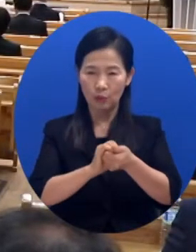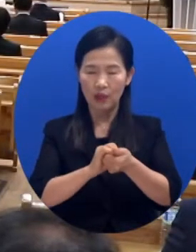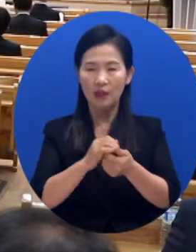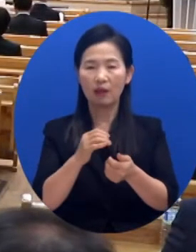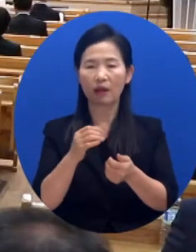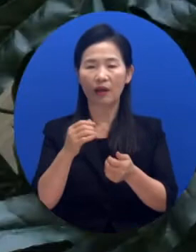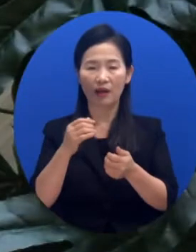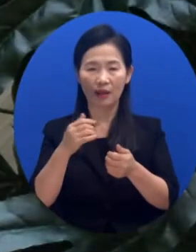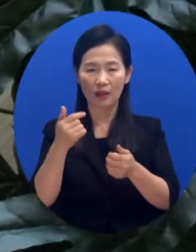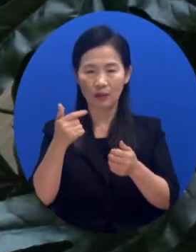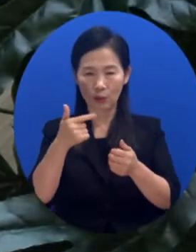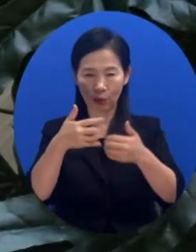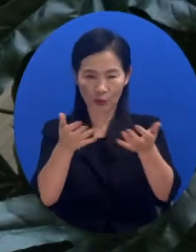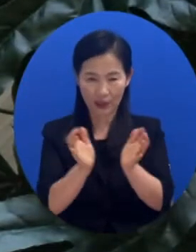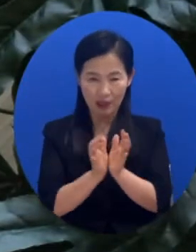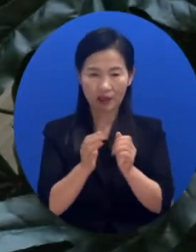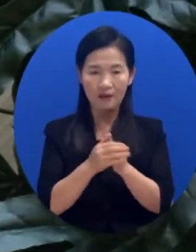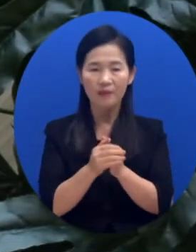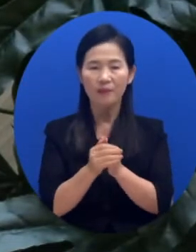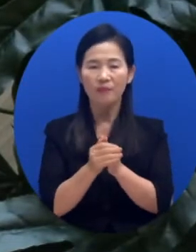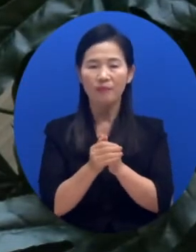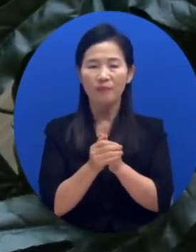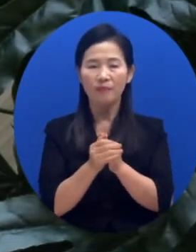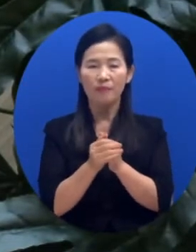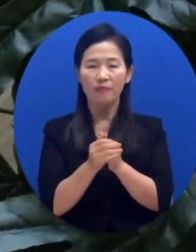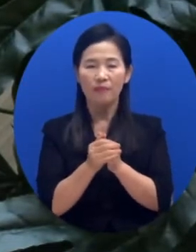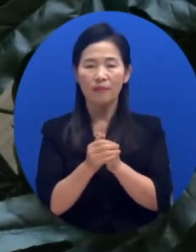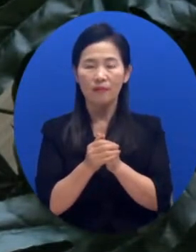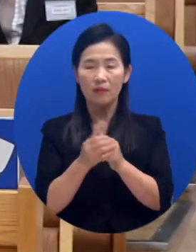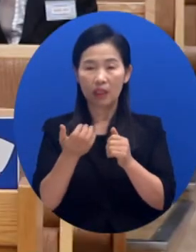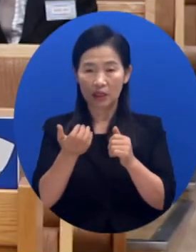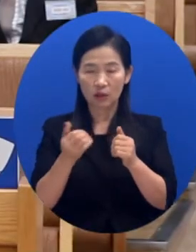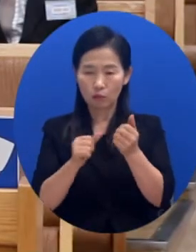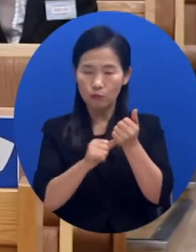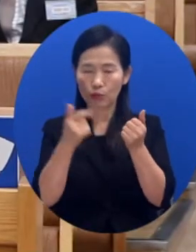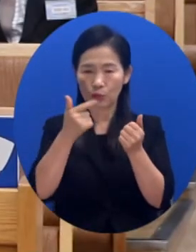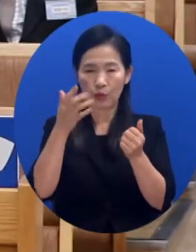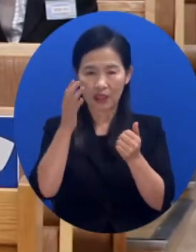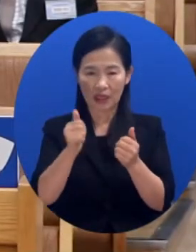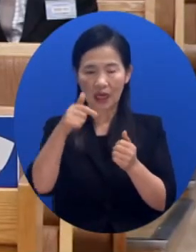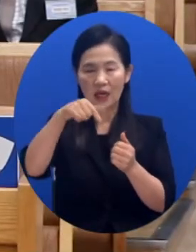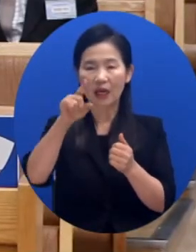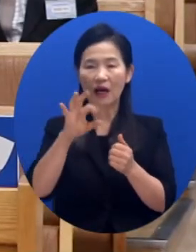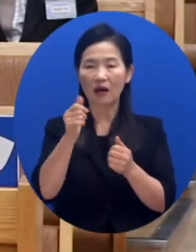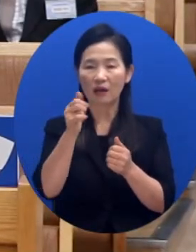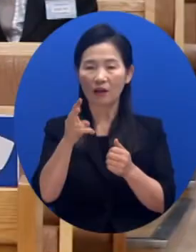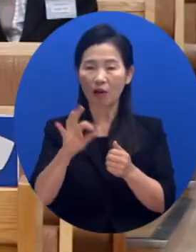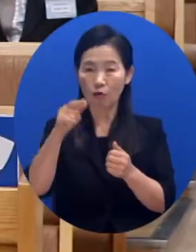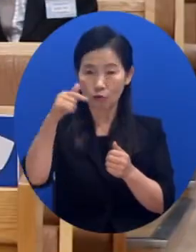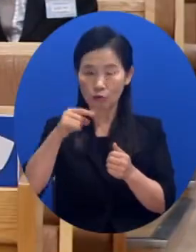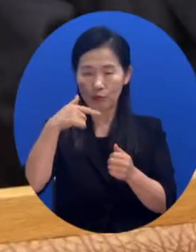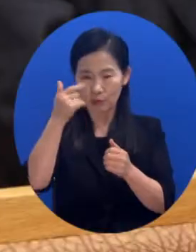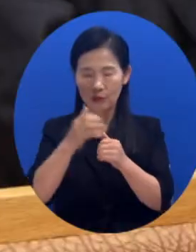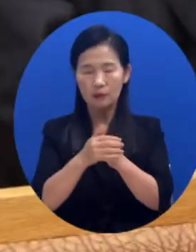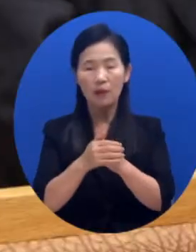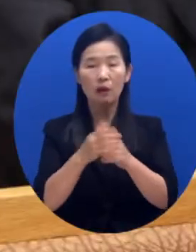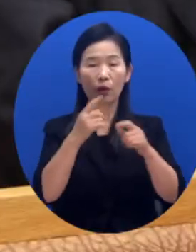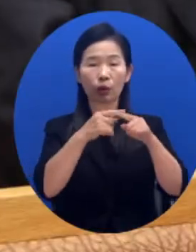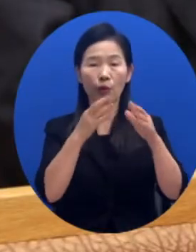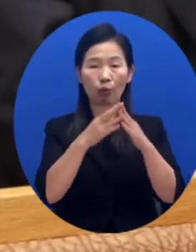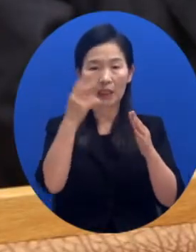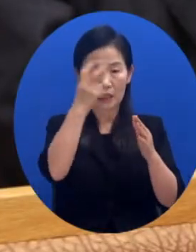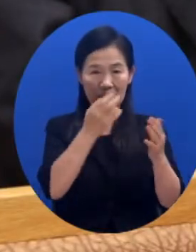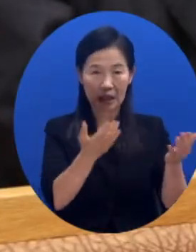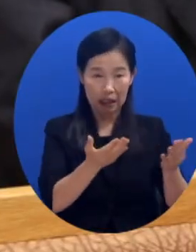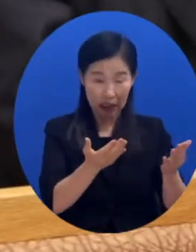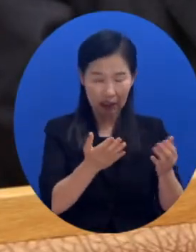개회예배에서 말씀을 전한 고신 경북 동부노회 직전 부노회장 강현복 목사는 교회를 지키는 길은 성경을